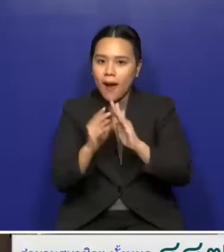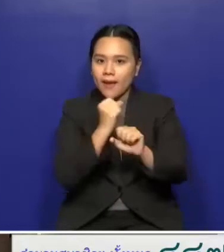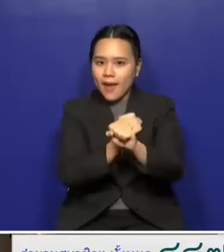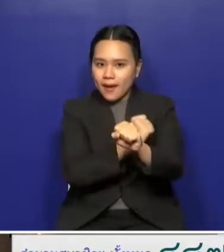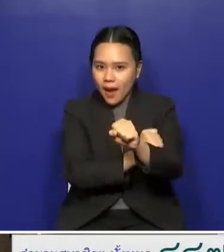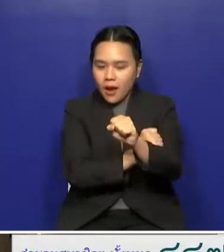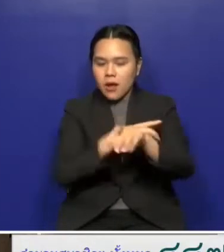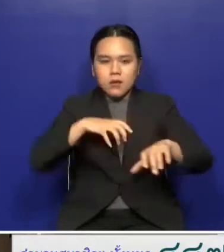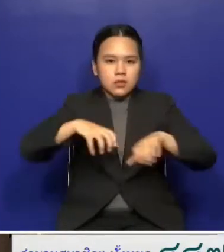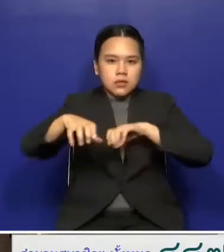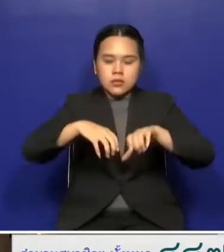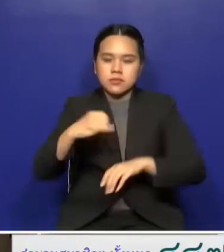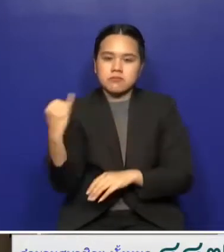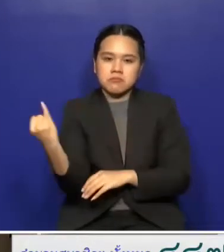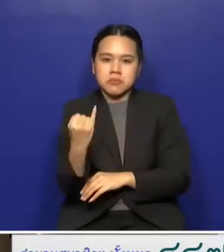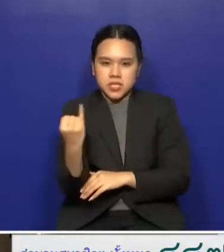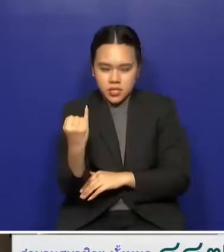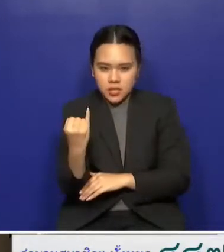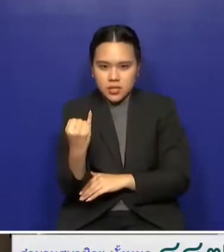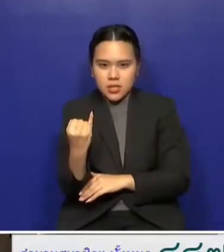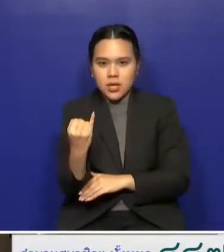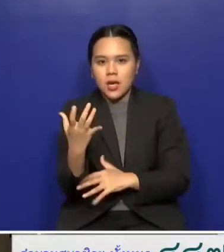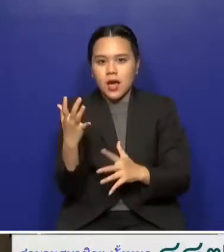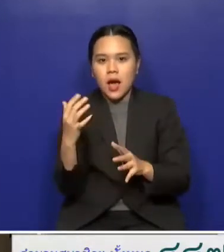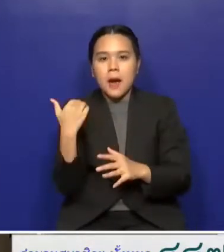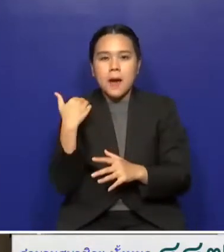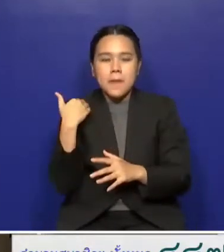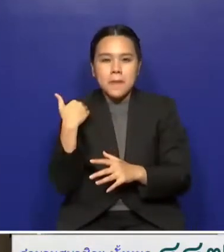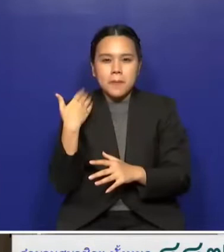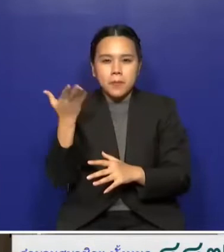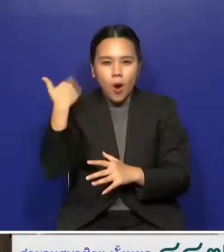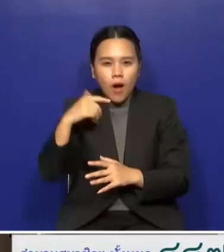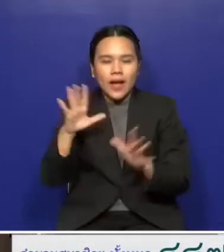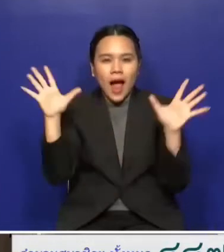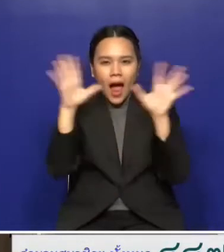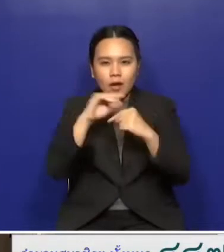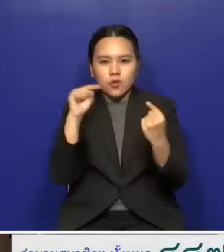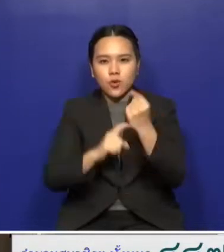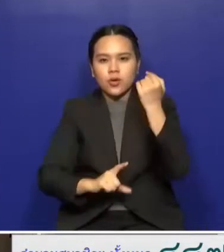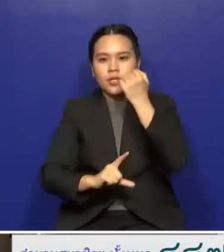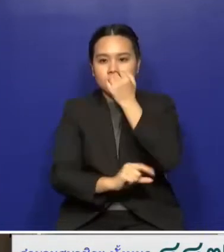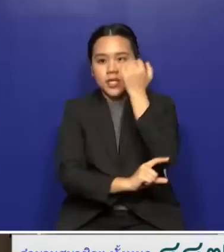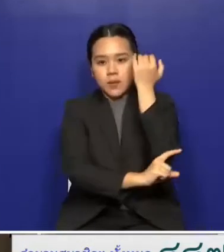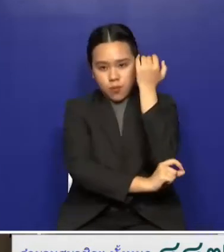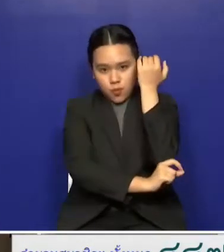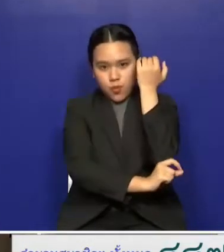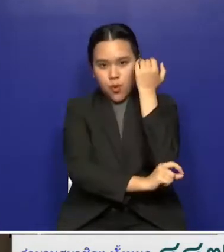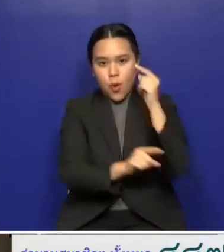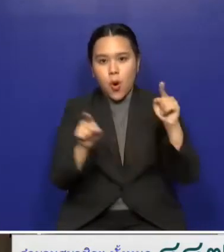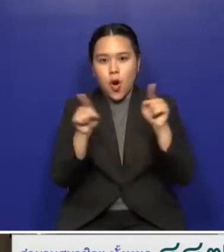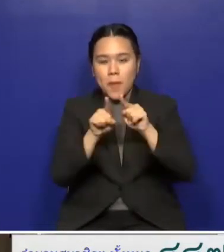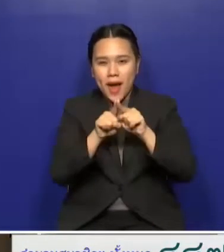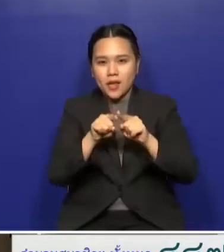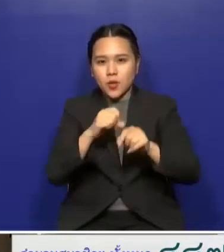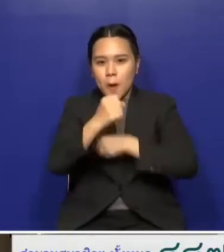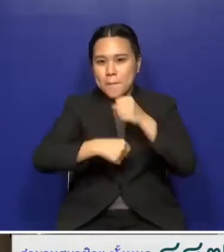ทั้งนี้มีบทเรียนในลักษณะเดียวกันได้เกิดขึ้นกับประเทศสิงคโปร์ไปแล้วเมื่อช่วงกลางปีที่ผ่านม